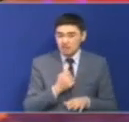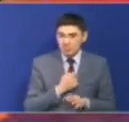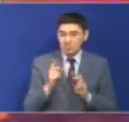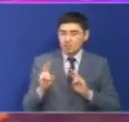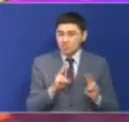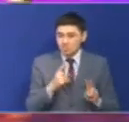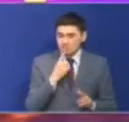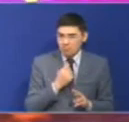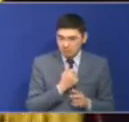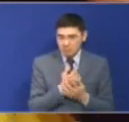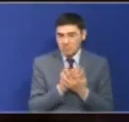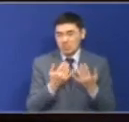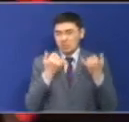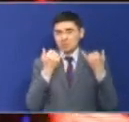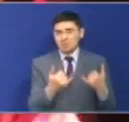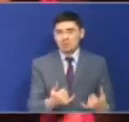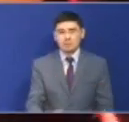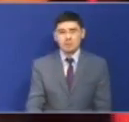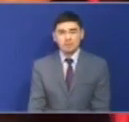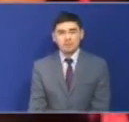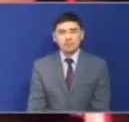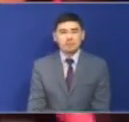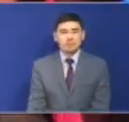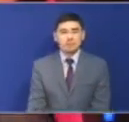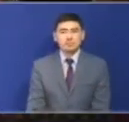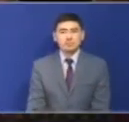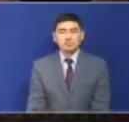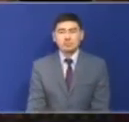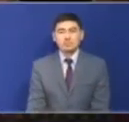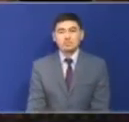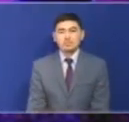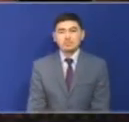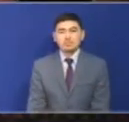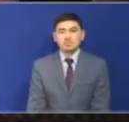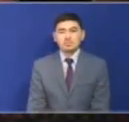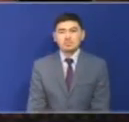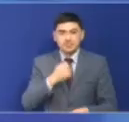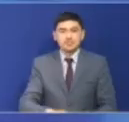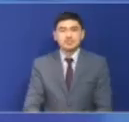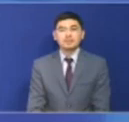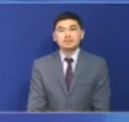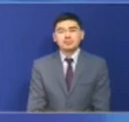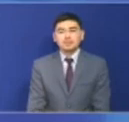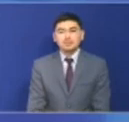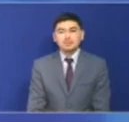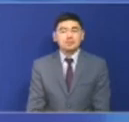исполнении творческих коллективов города «Семей». Самат Секенов, Айдос Айткалиев, телеканал «Семей».